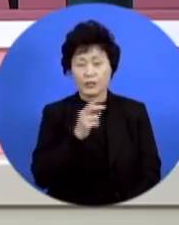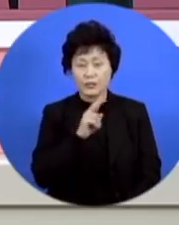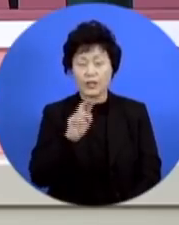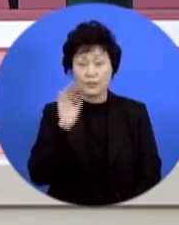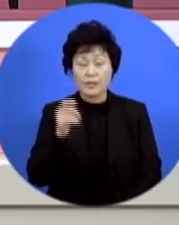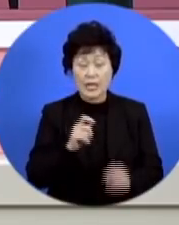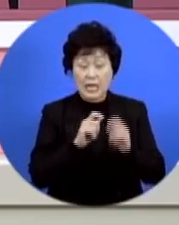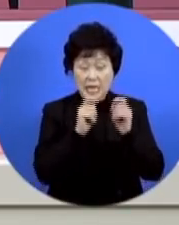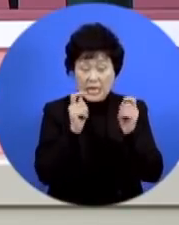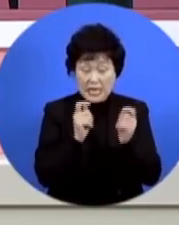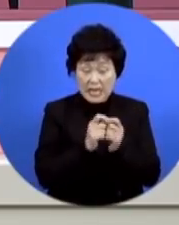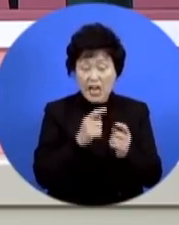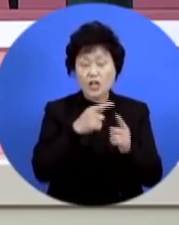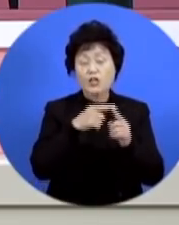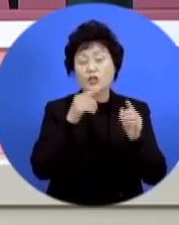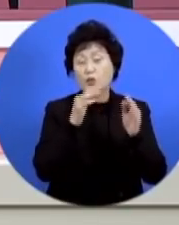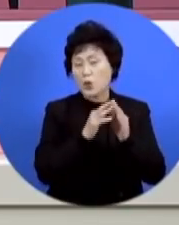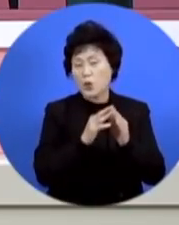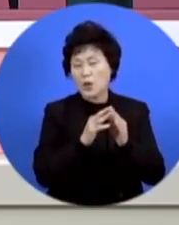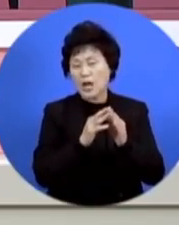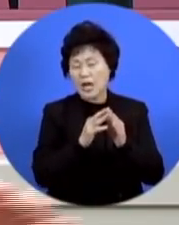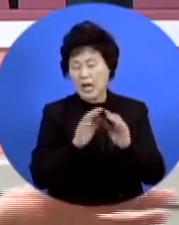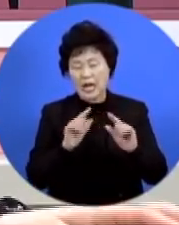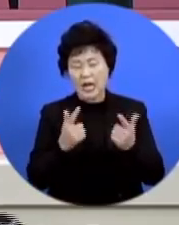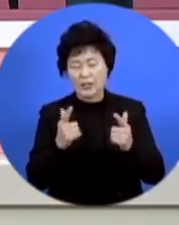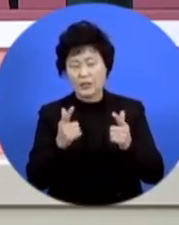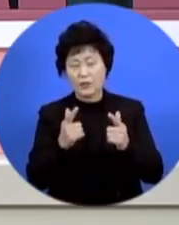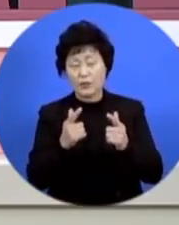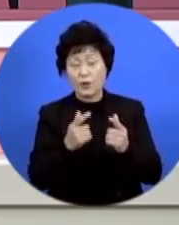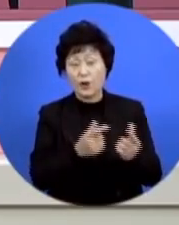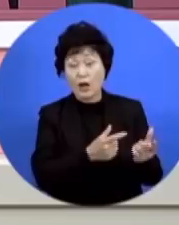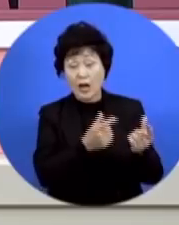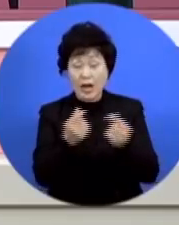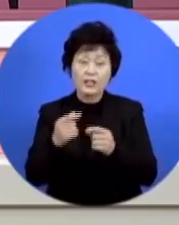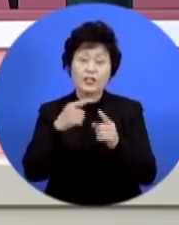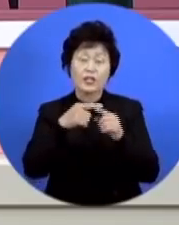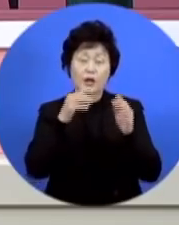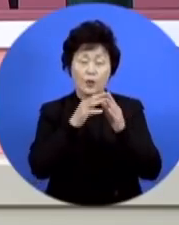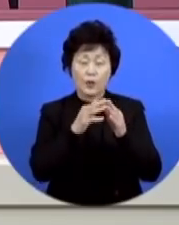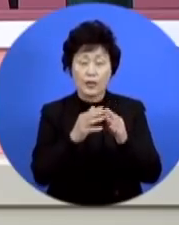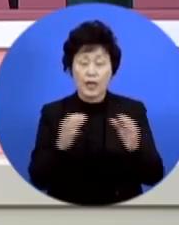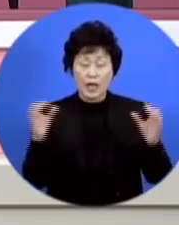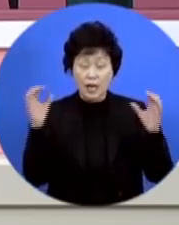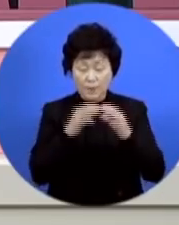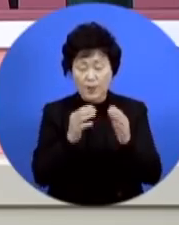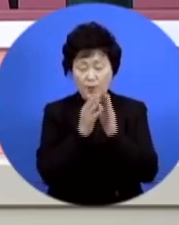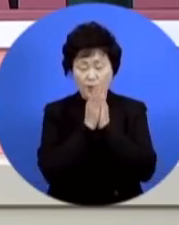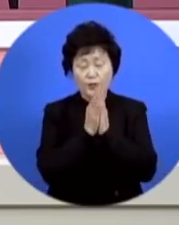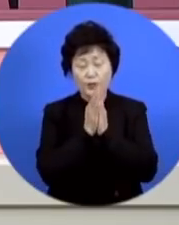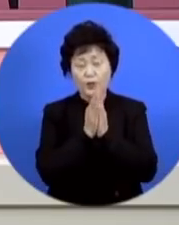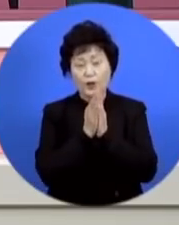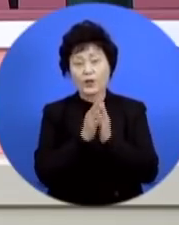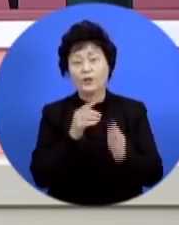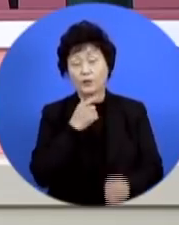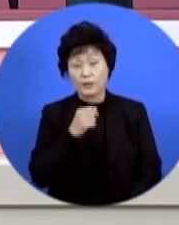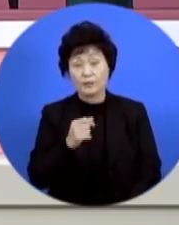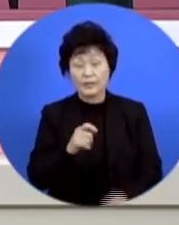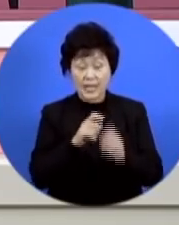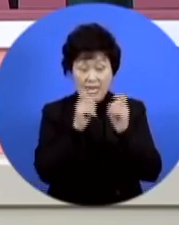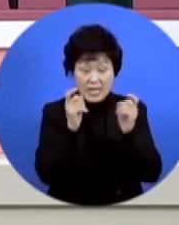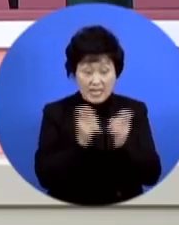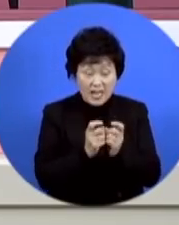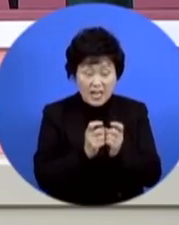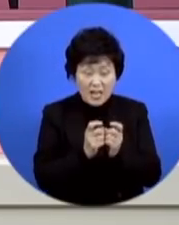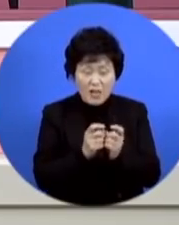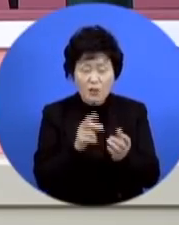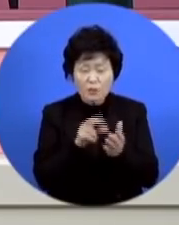위해서 정말 다 함께 기도했으면 좋겠다. 예. 여러 가지 우리 성도들의 개인적인 어려움도 있지만 이 나라가 이렇게